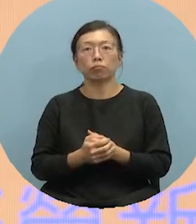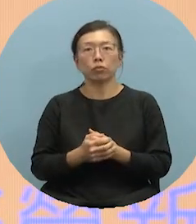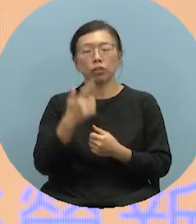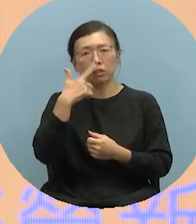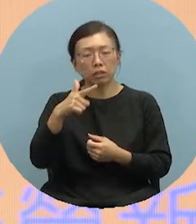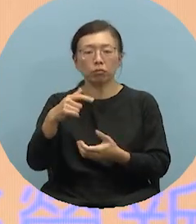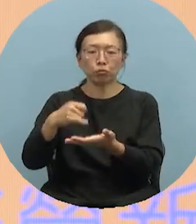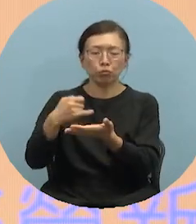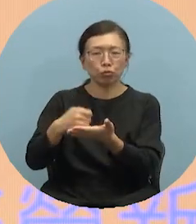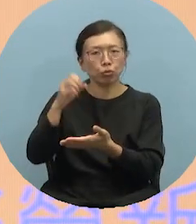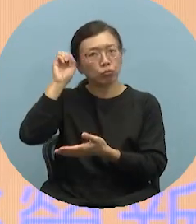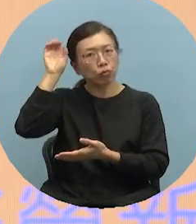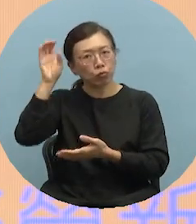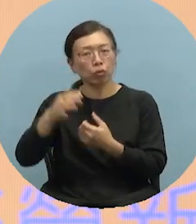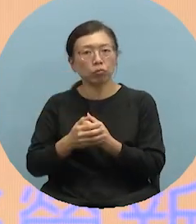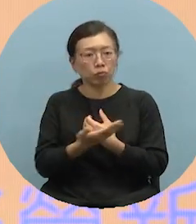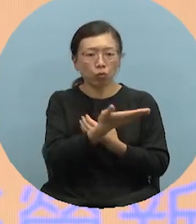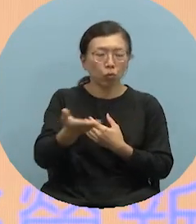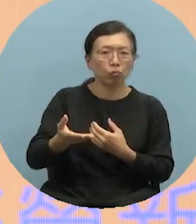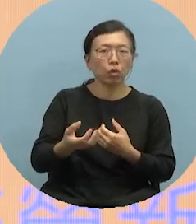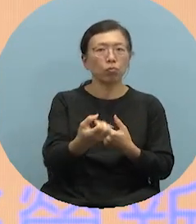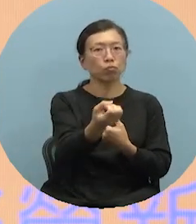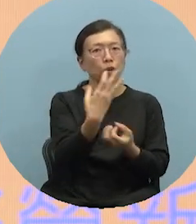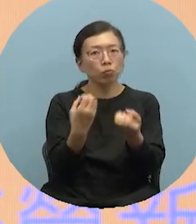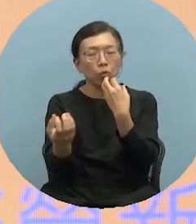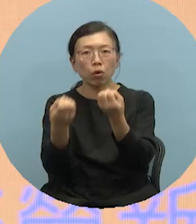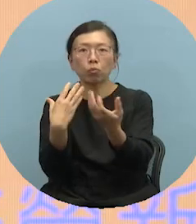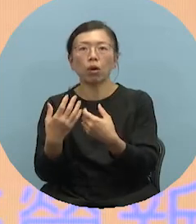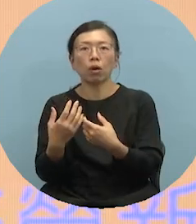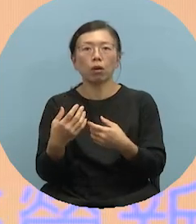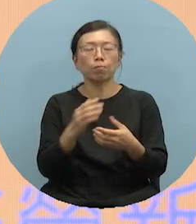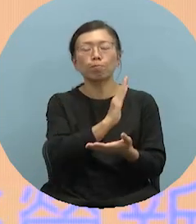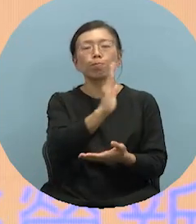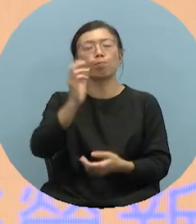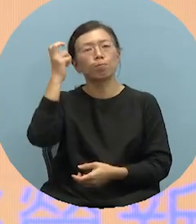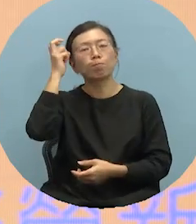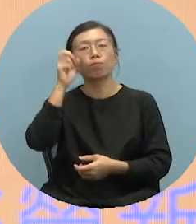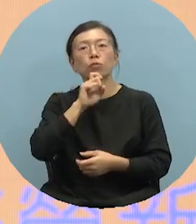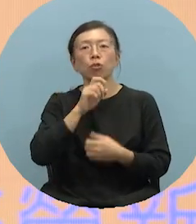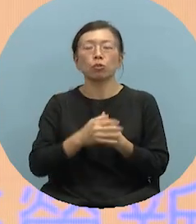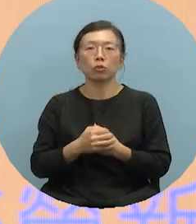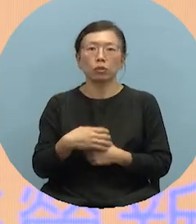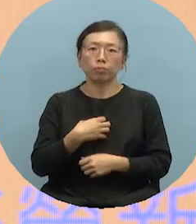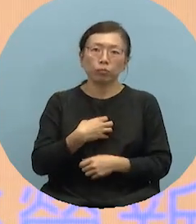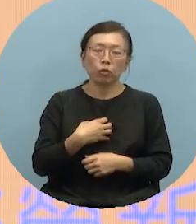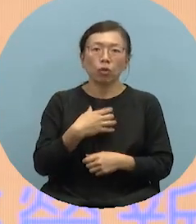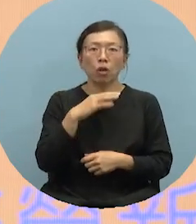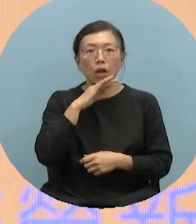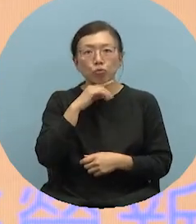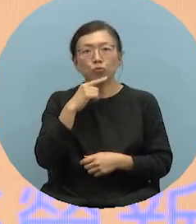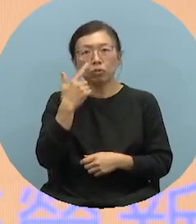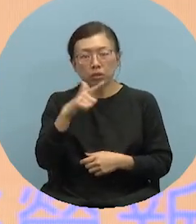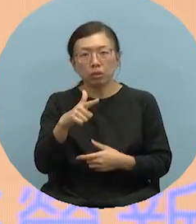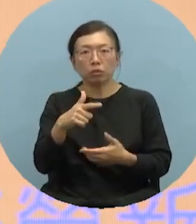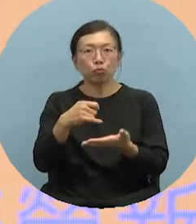咧，坊間有唔同嘅建議啦，我哋都做咗唔同嘅研究啦。我哋認為咧，就如果要開徵新税項嘅時候